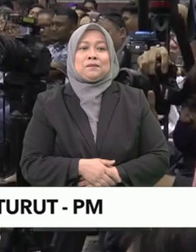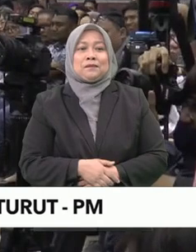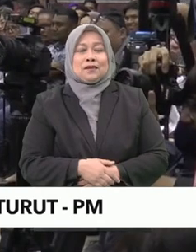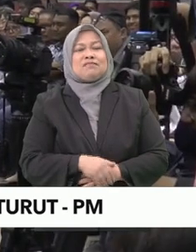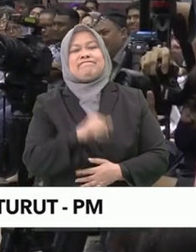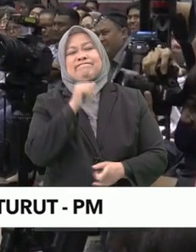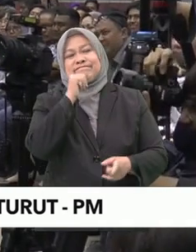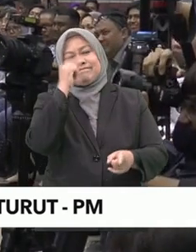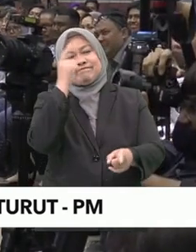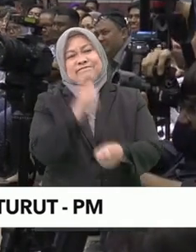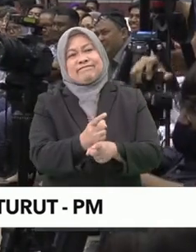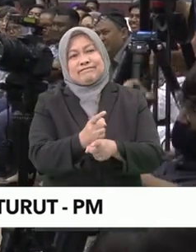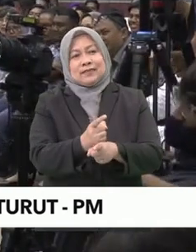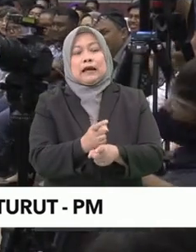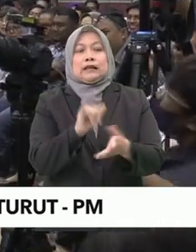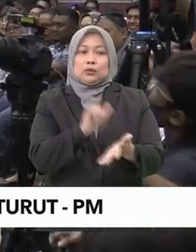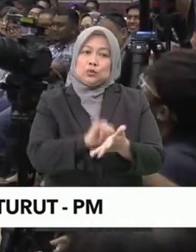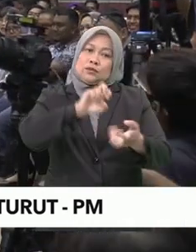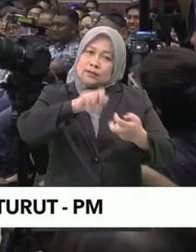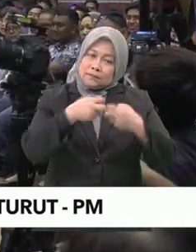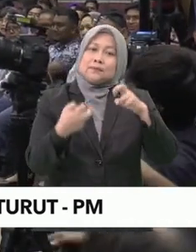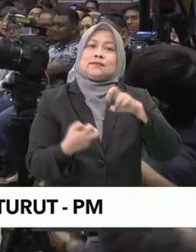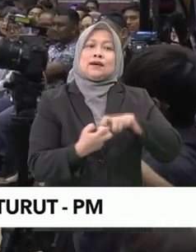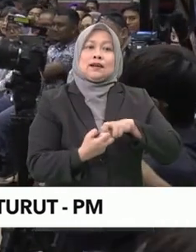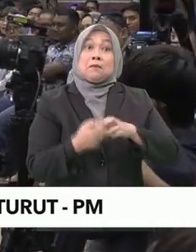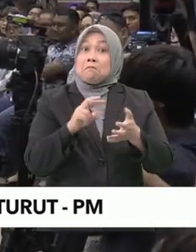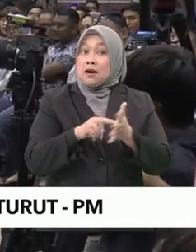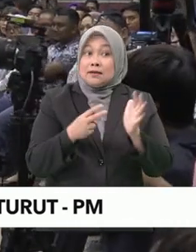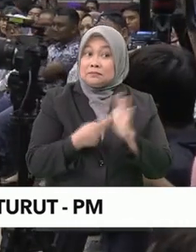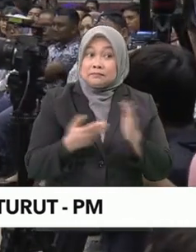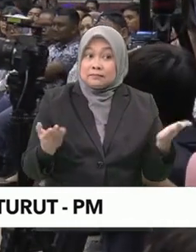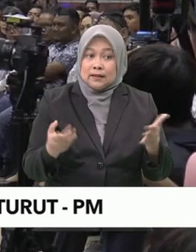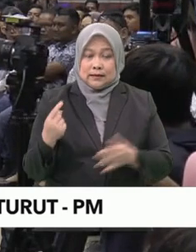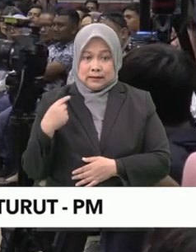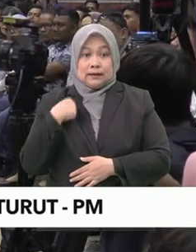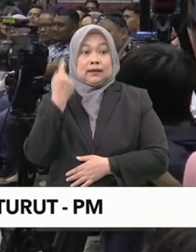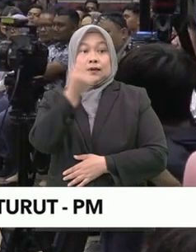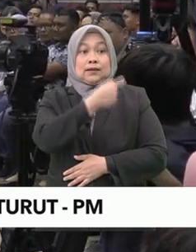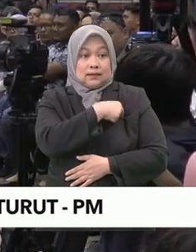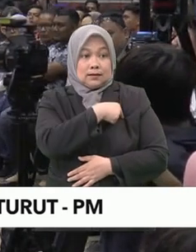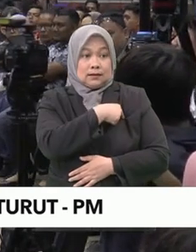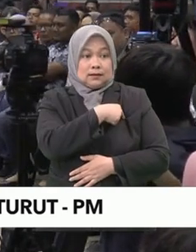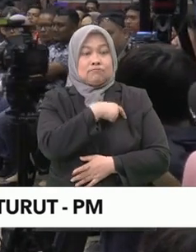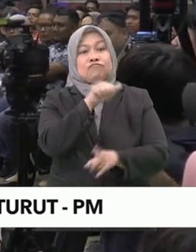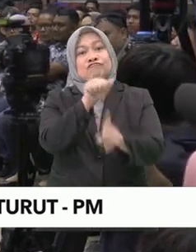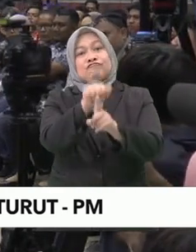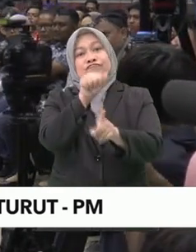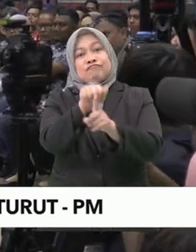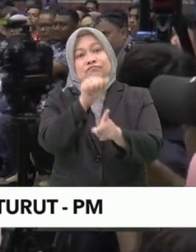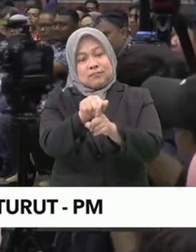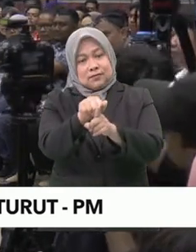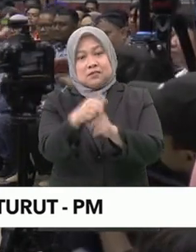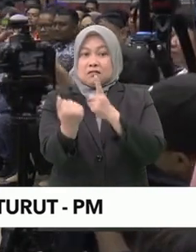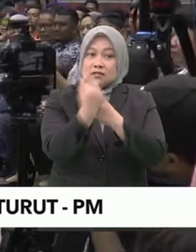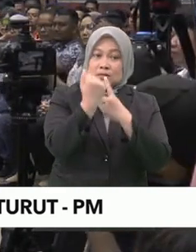tak betul. Ini jadi masalahnya. Ya? Maknanya kita tertipu dengan